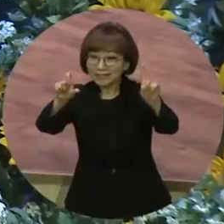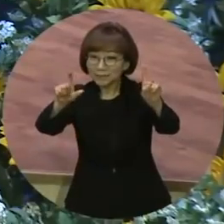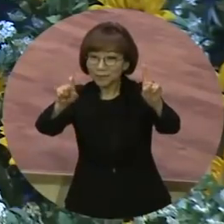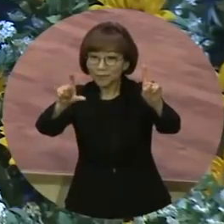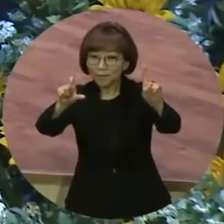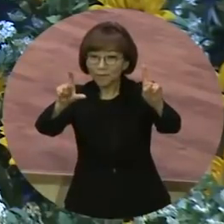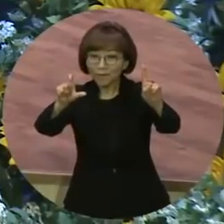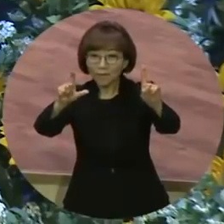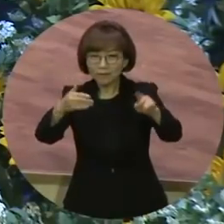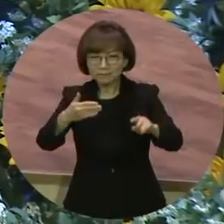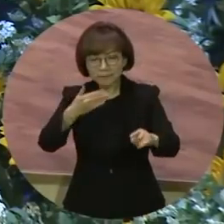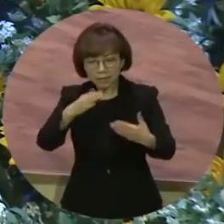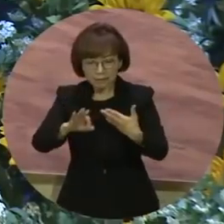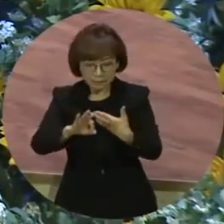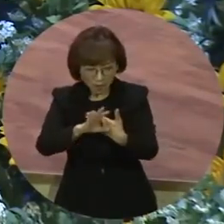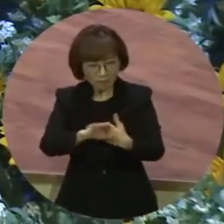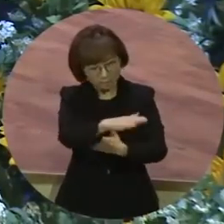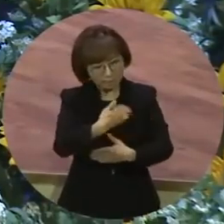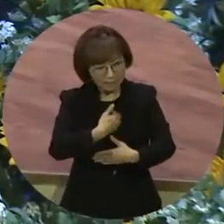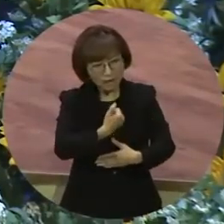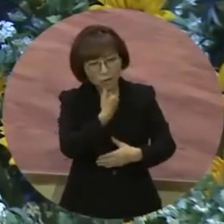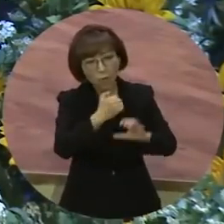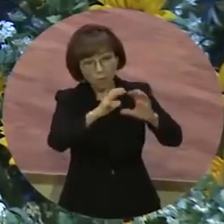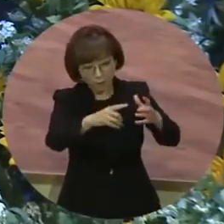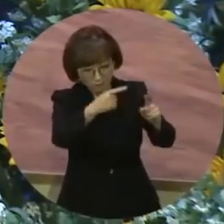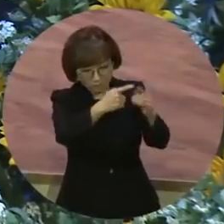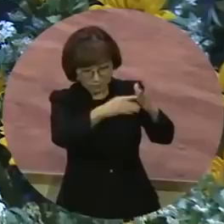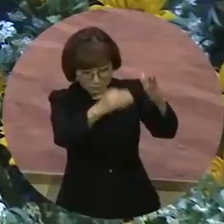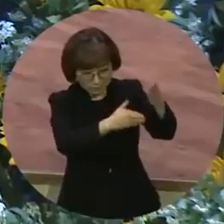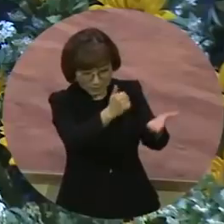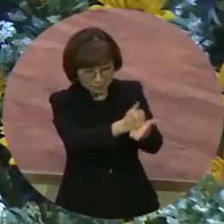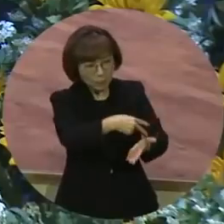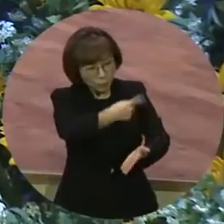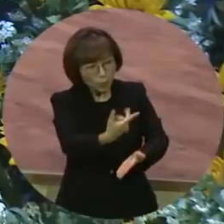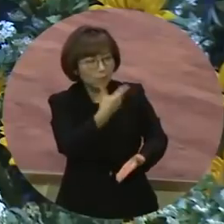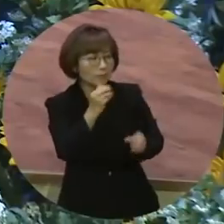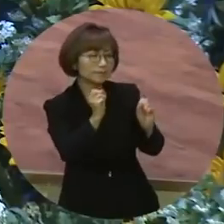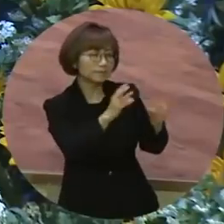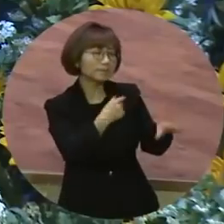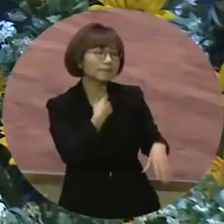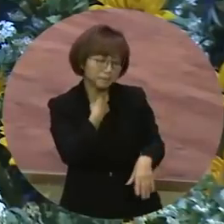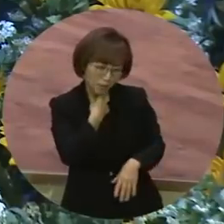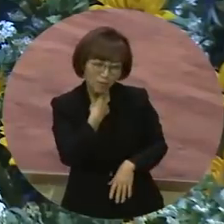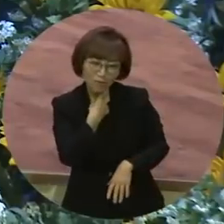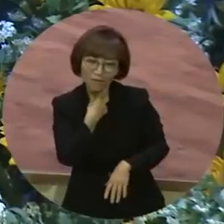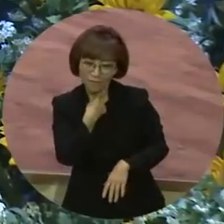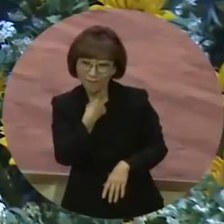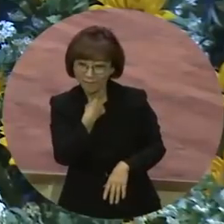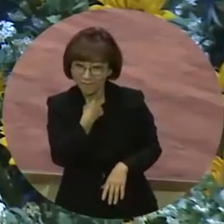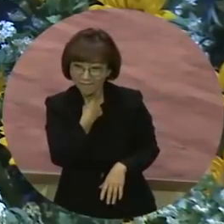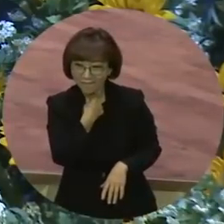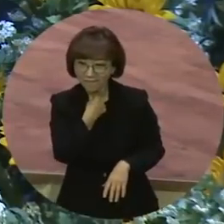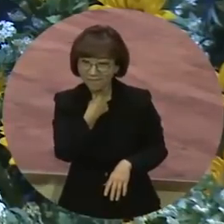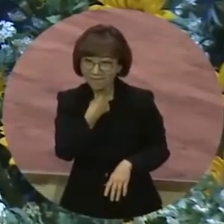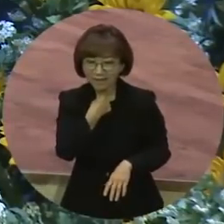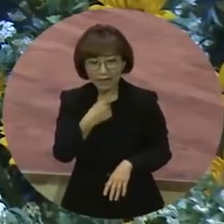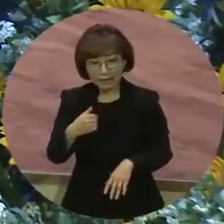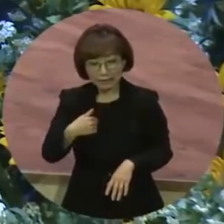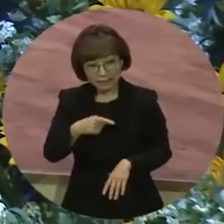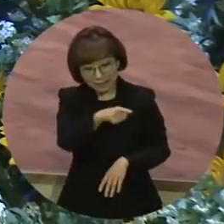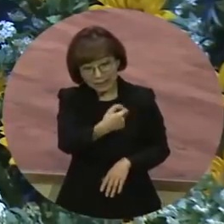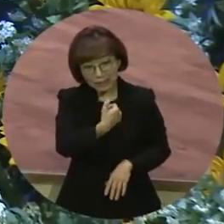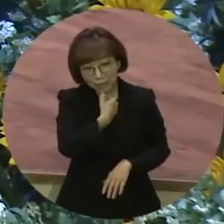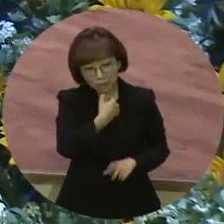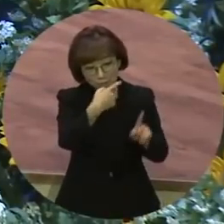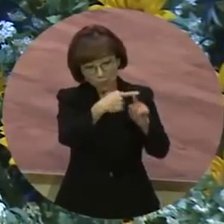대로 로마교회 성도들에게도 복음을 전하기를 원한다. 그렇게 이야기했어요. 로마교회 성도들에게도 복음